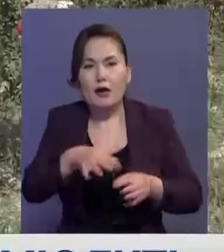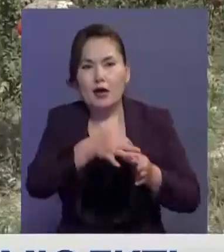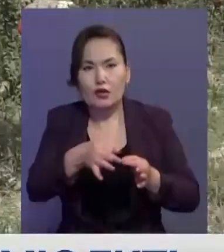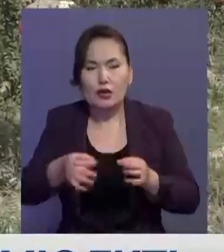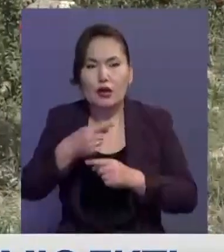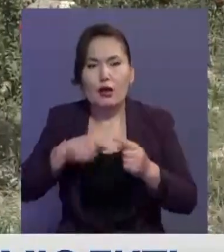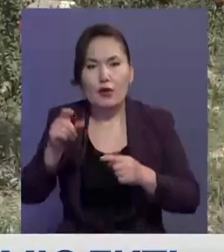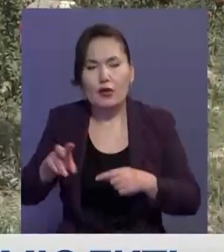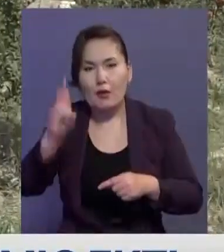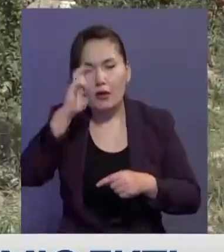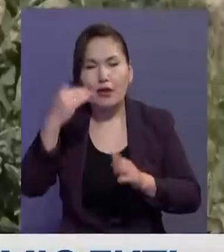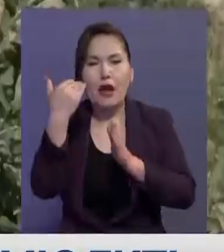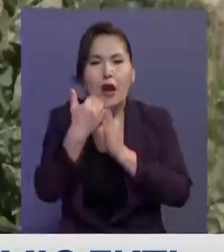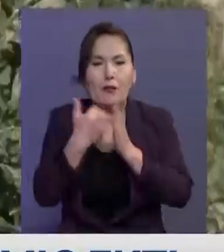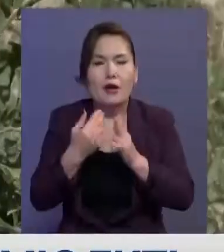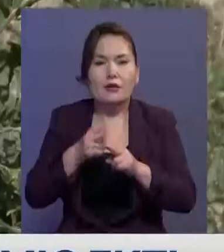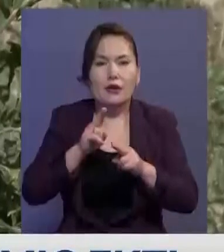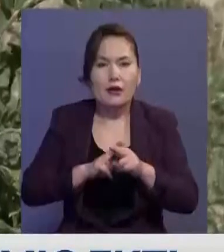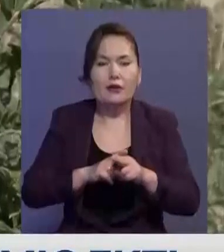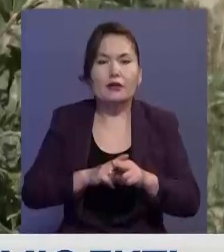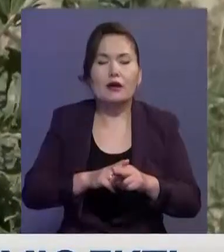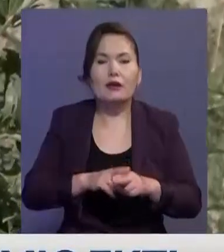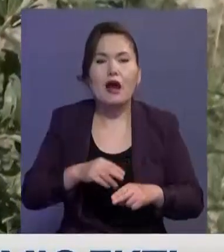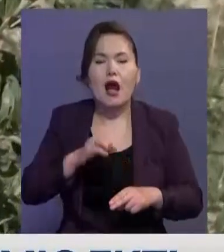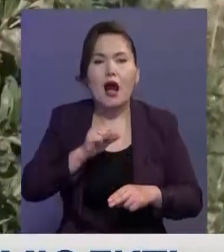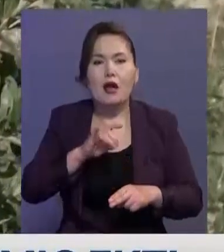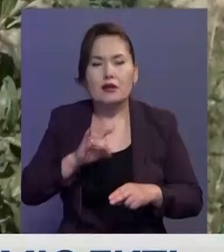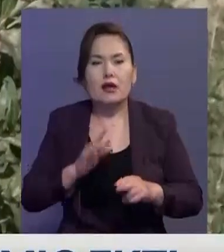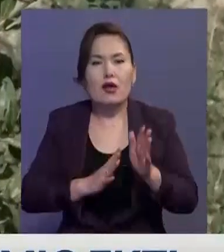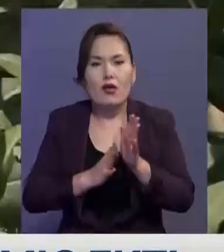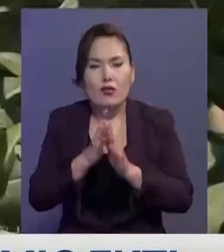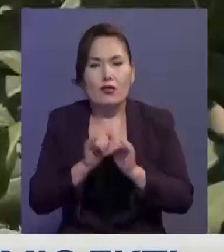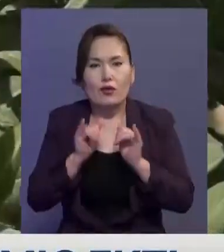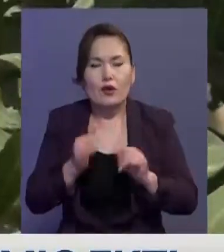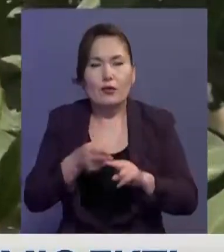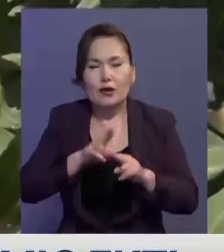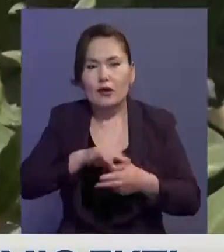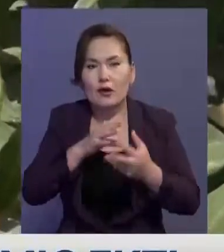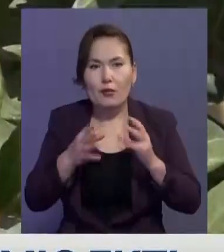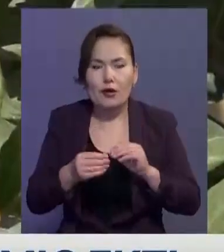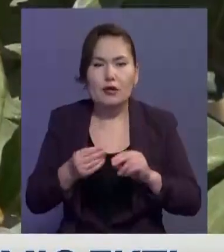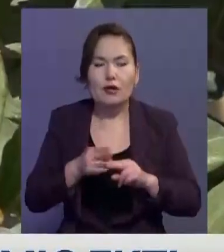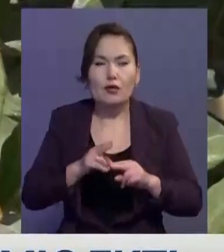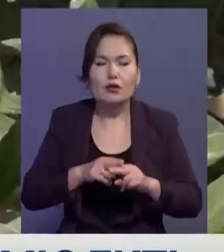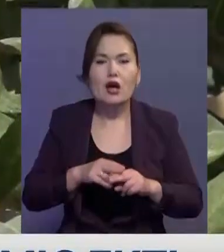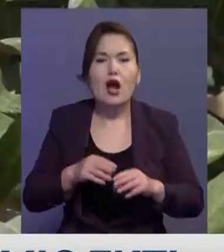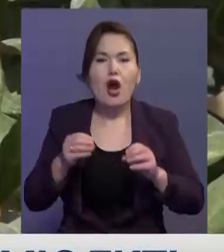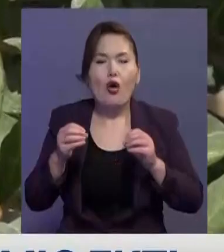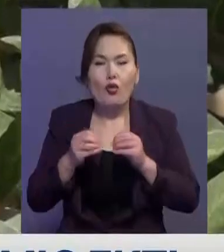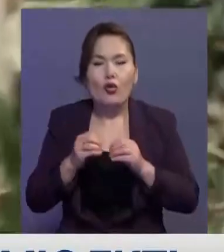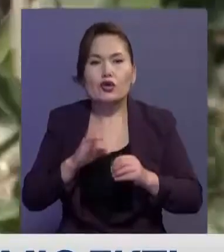де мемлекеттік бағдарлама аясында анар өсіруді қолға алған. Биыл Құралас елді мекенінің тұрғындары үйіргесіндегі 10 сотық